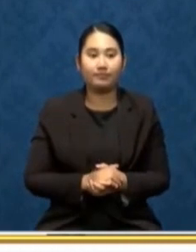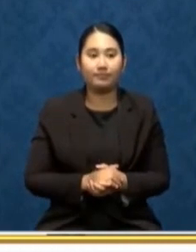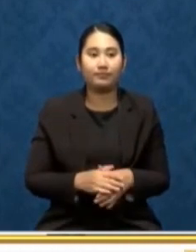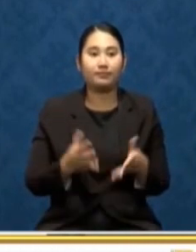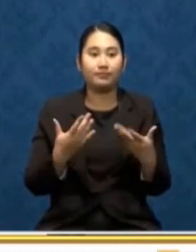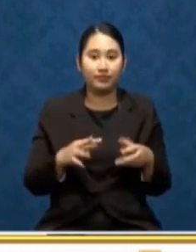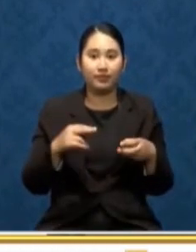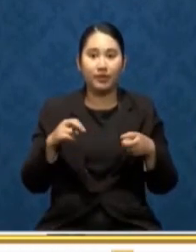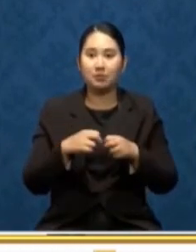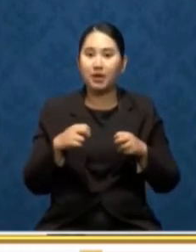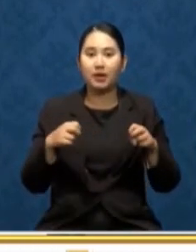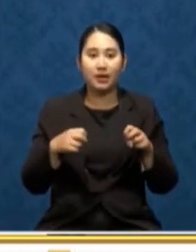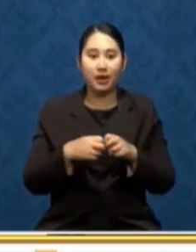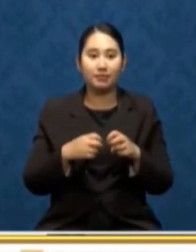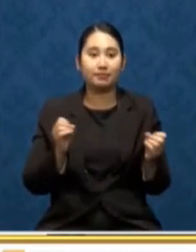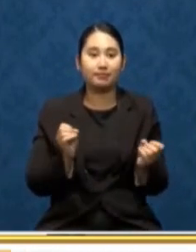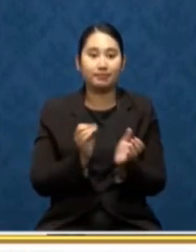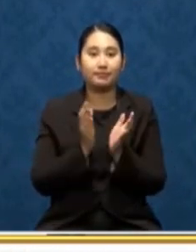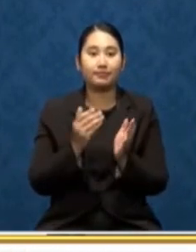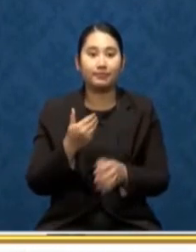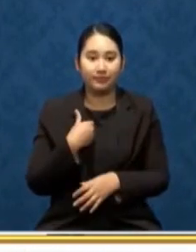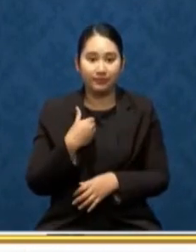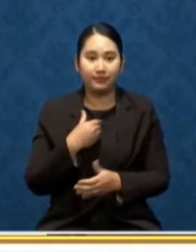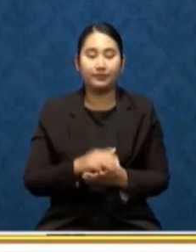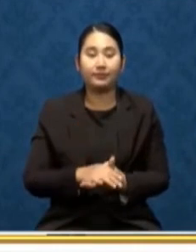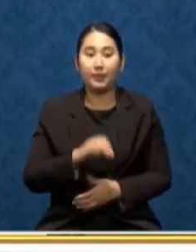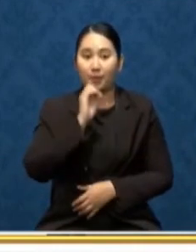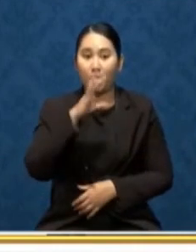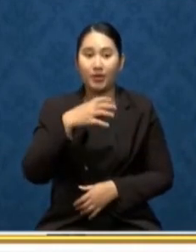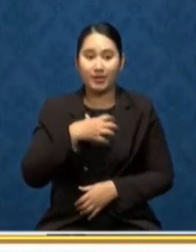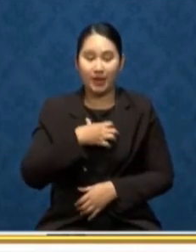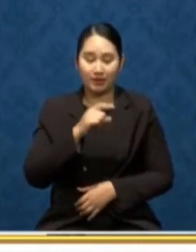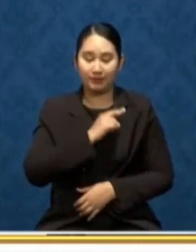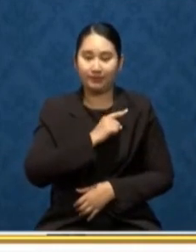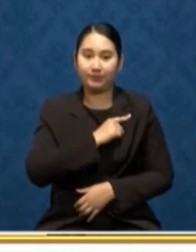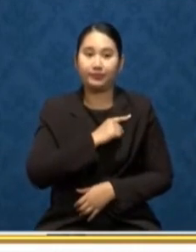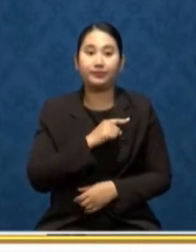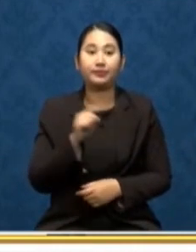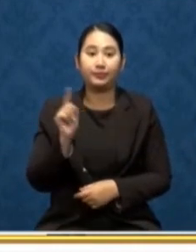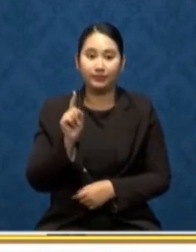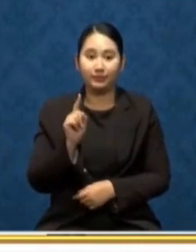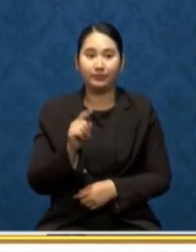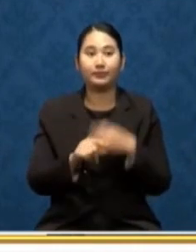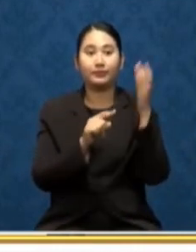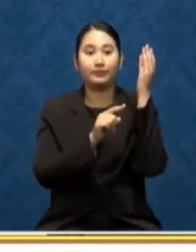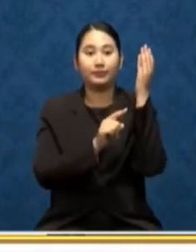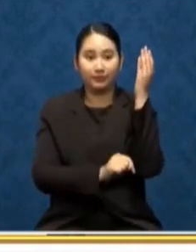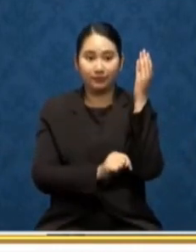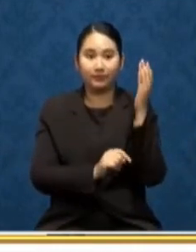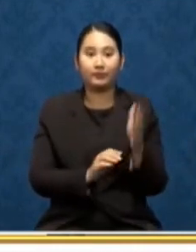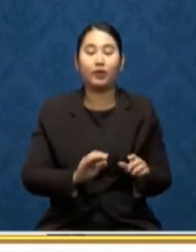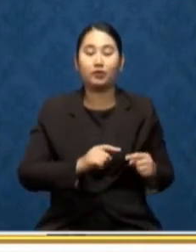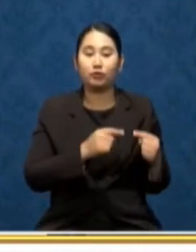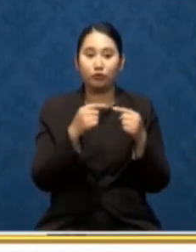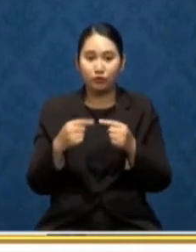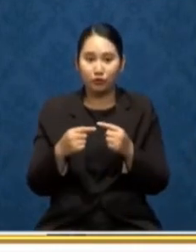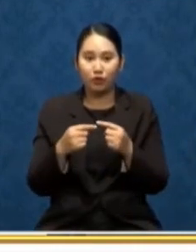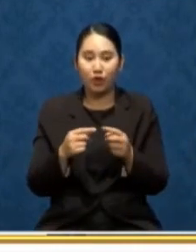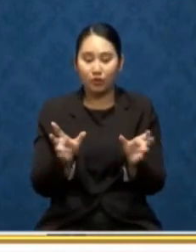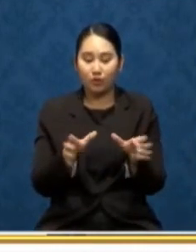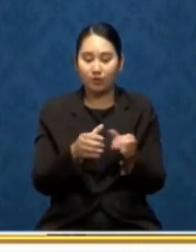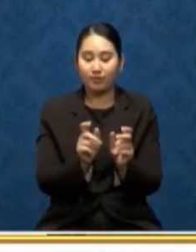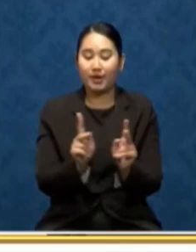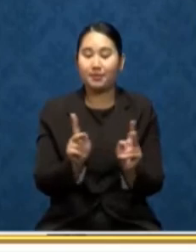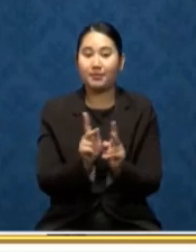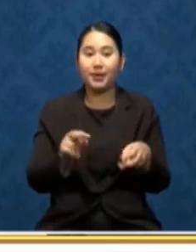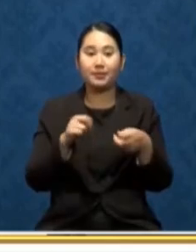ยิ่งเป็นปัญหาที่คาราคาซังค่ะดิฉันจึงอยากให้หน่วยงานที่เกี่ยวข้องได้แก่จังหวัดตรังผ่านคณะกรรมการแก้ไขปัญห